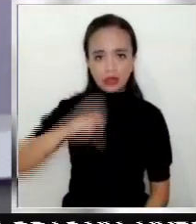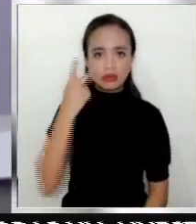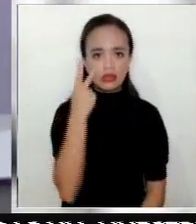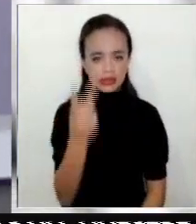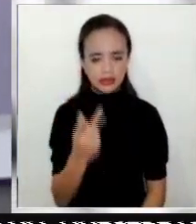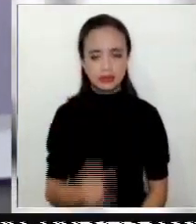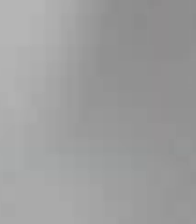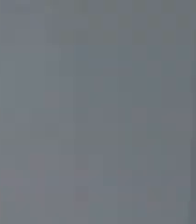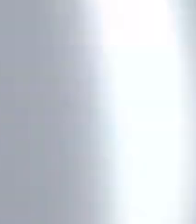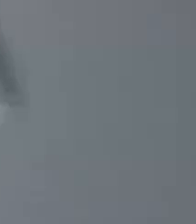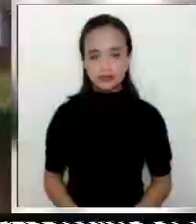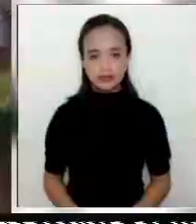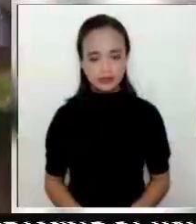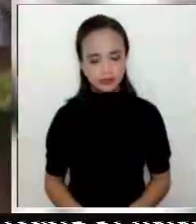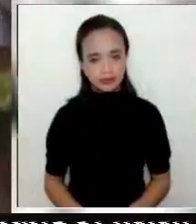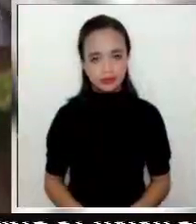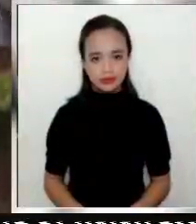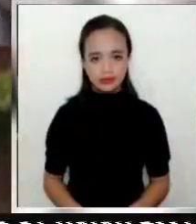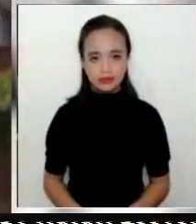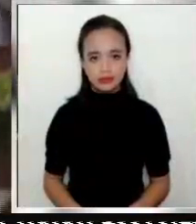Panginiban Perez.